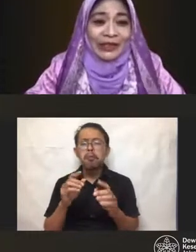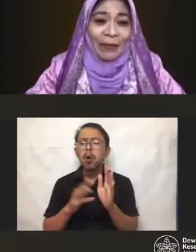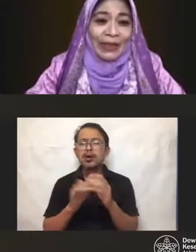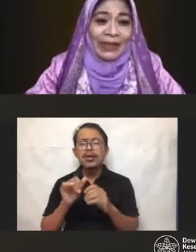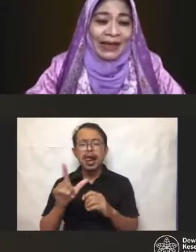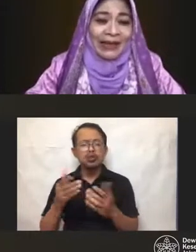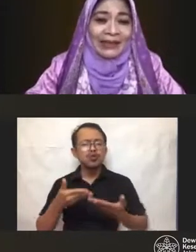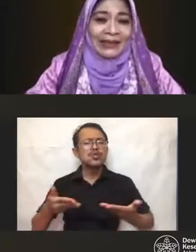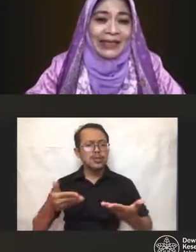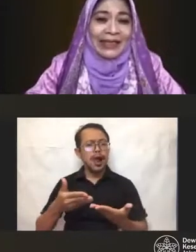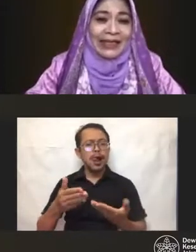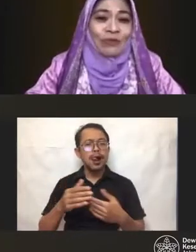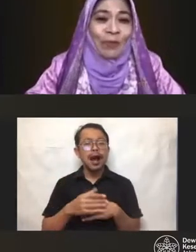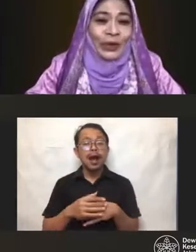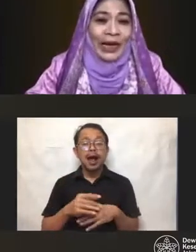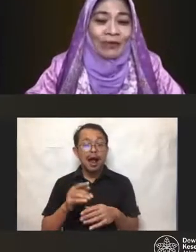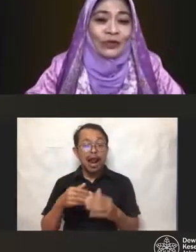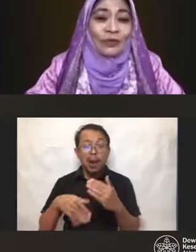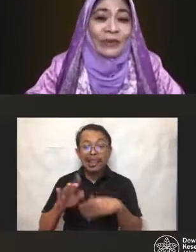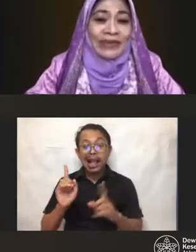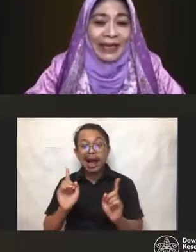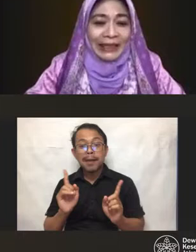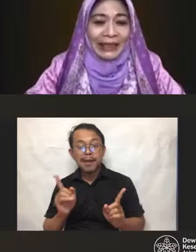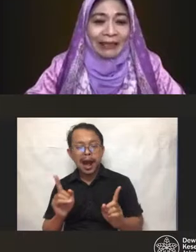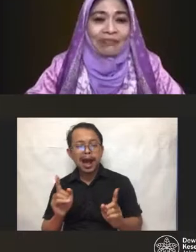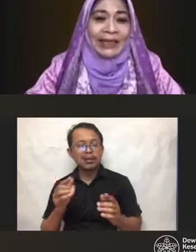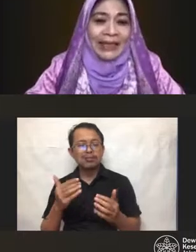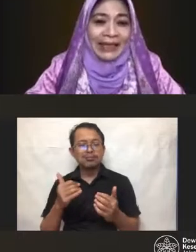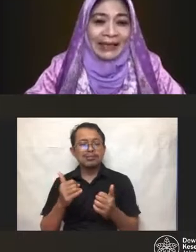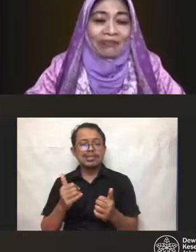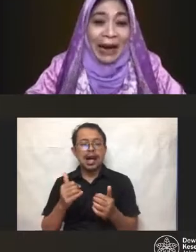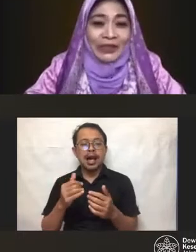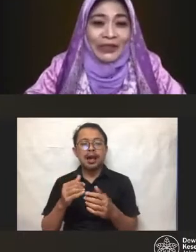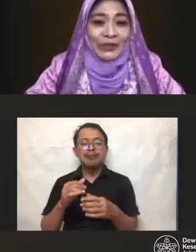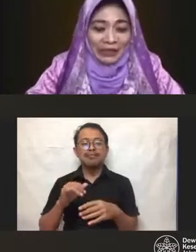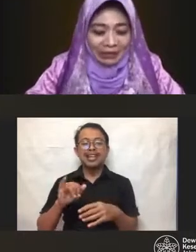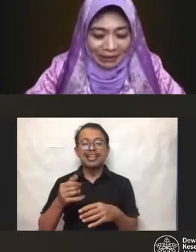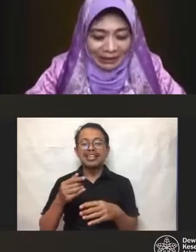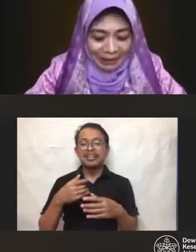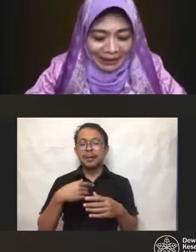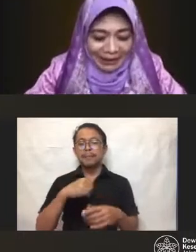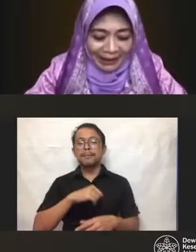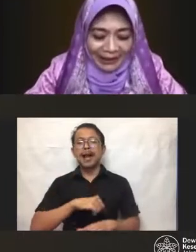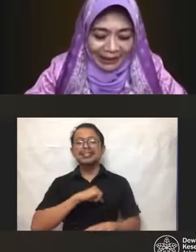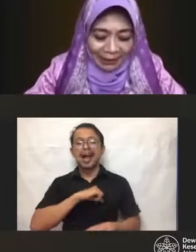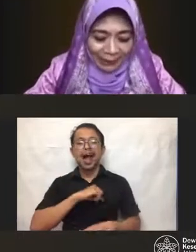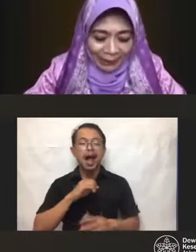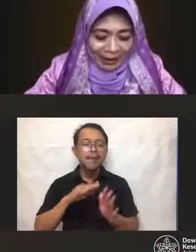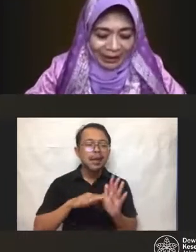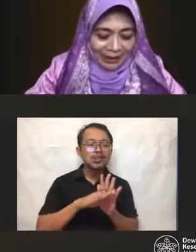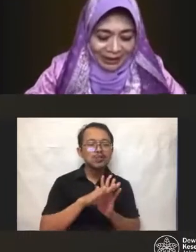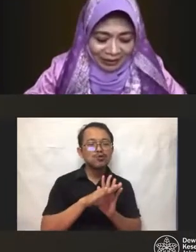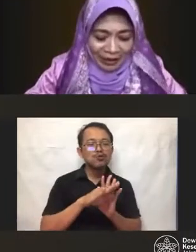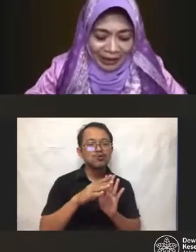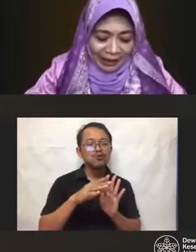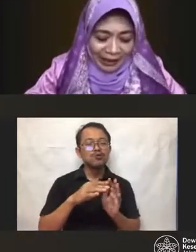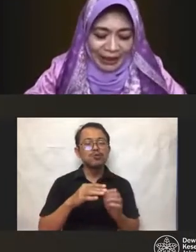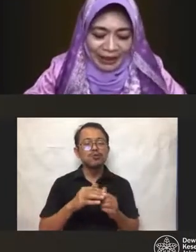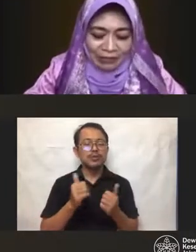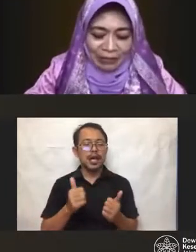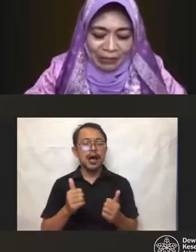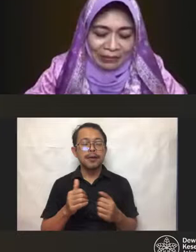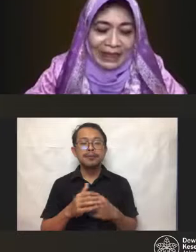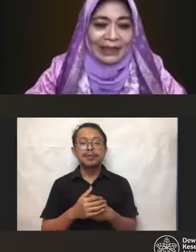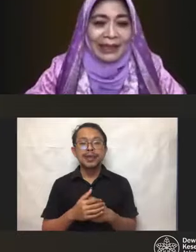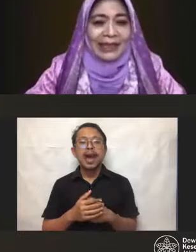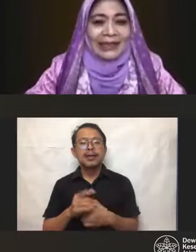religiosity itu dapat kita jadikan sebuah modal untuk menjadi bangsa yang maju di masa-masa yang akan datang. Oleh karena itu saya